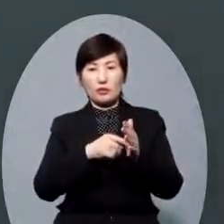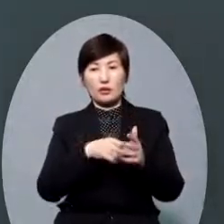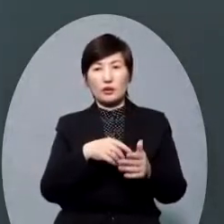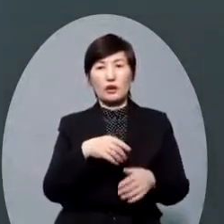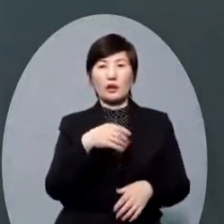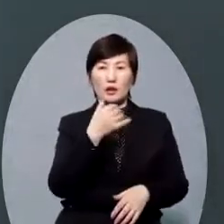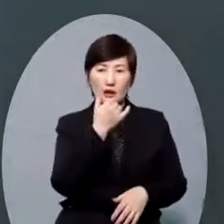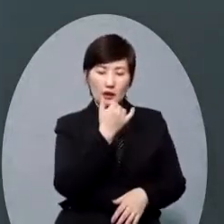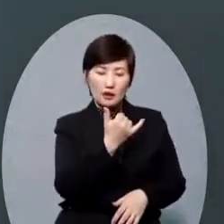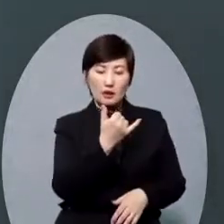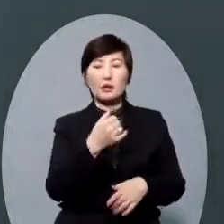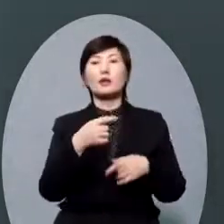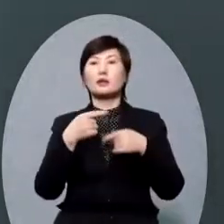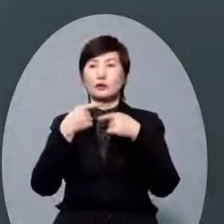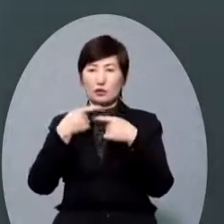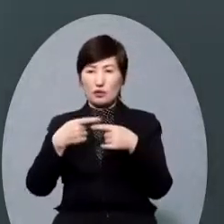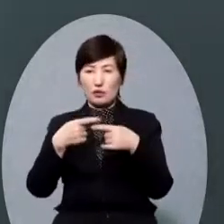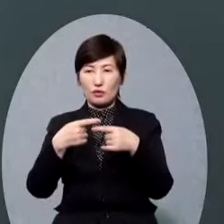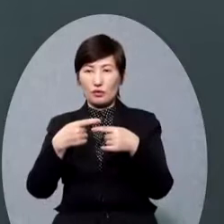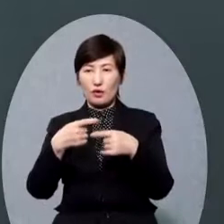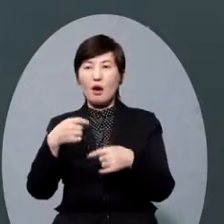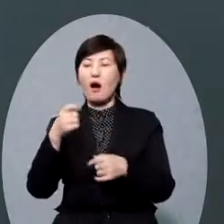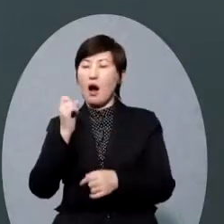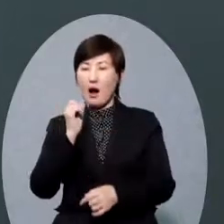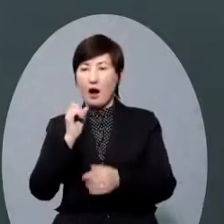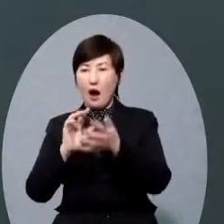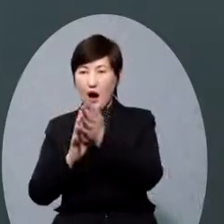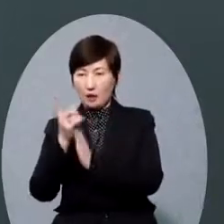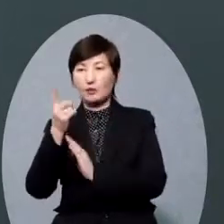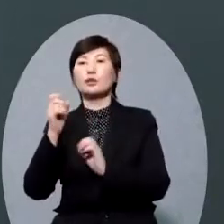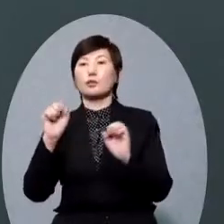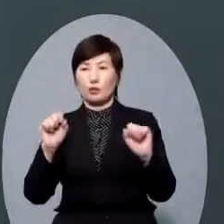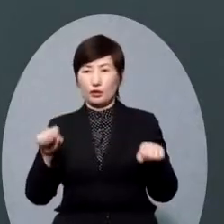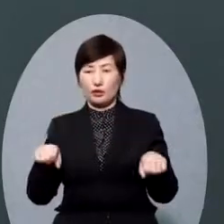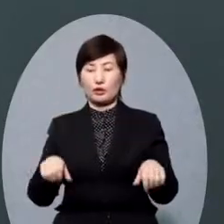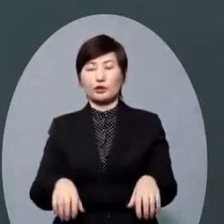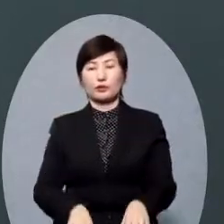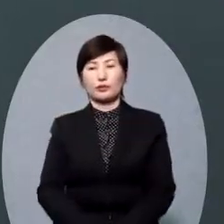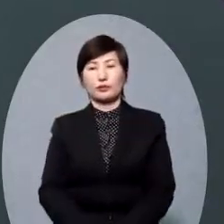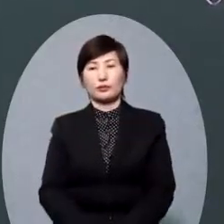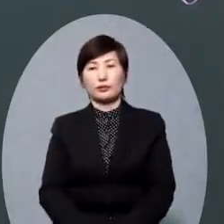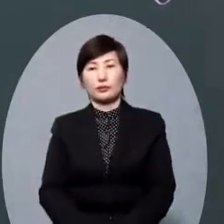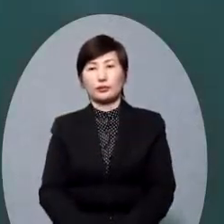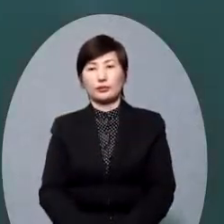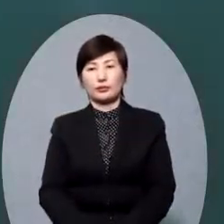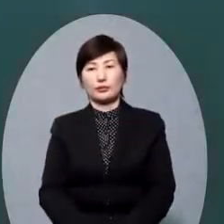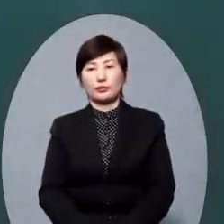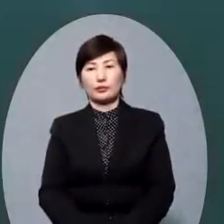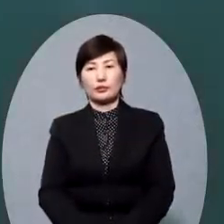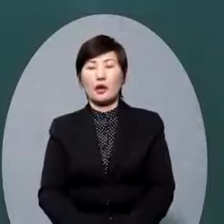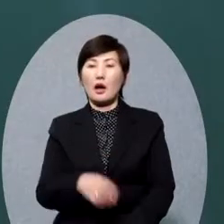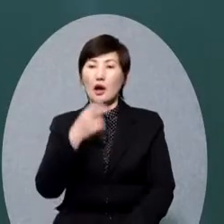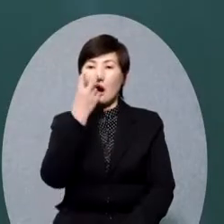3-с y тэнцүү хасах 8. y-гээ олчихъя. 3-с хасах 8 гээд хасхасхыг нэмэх болоод y тэнцүү 11 байна.